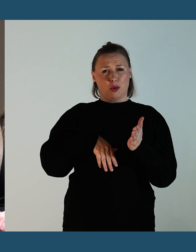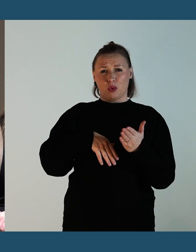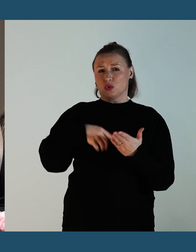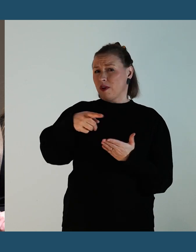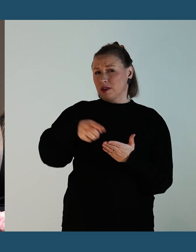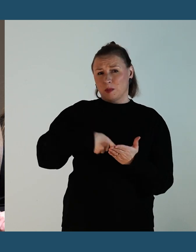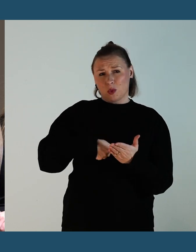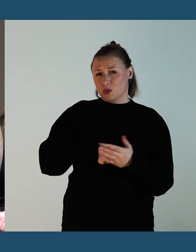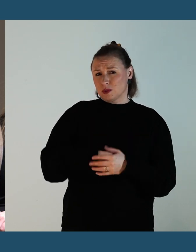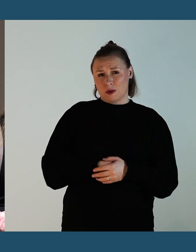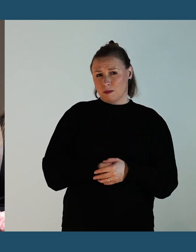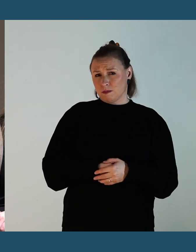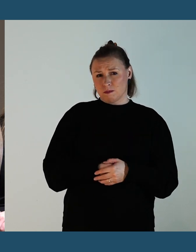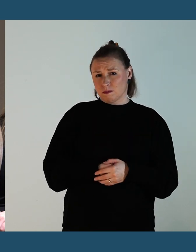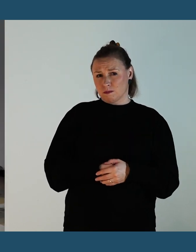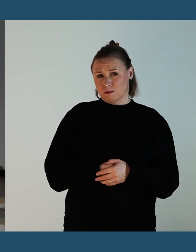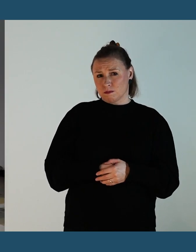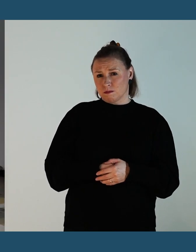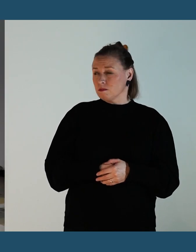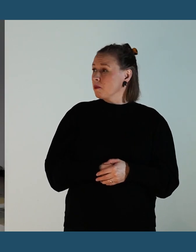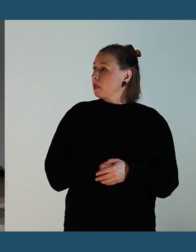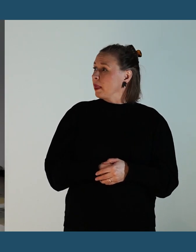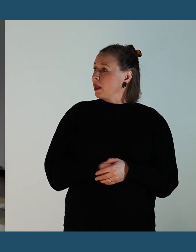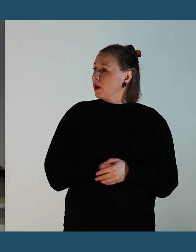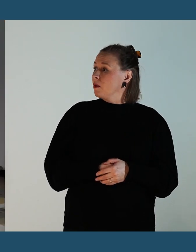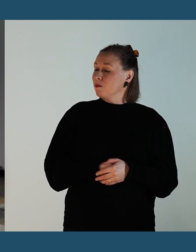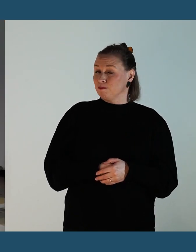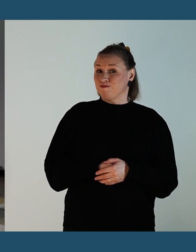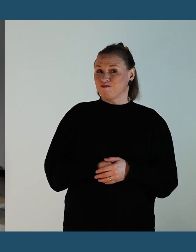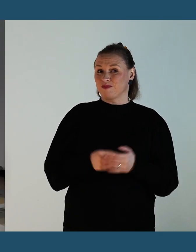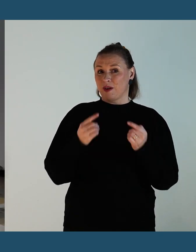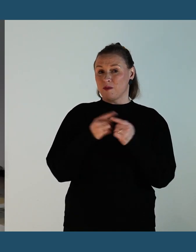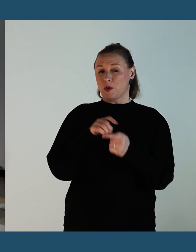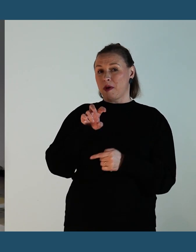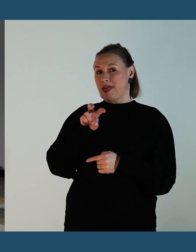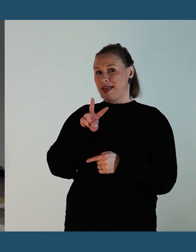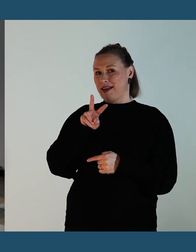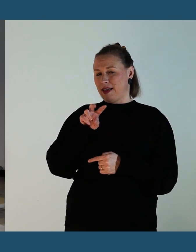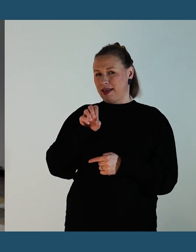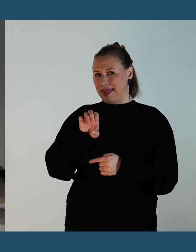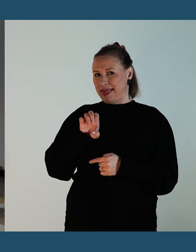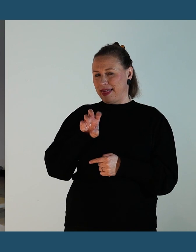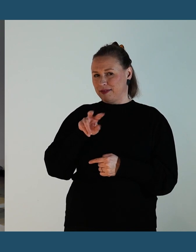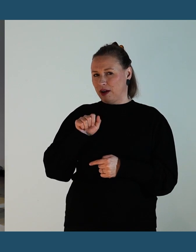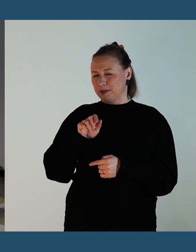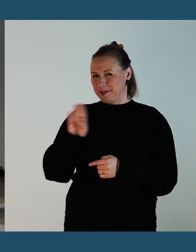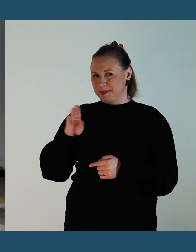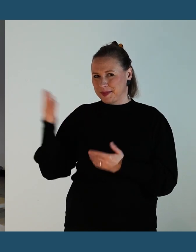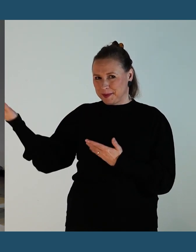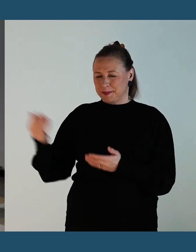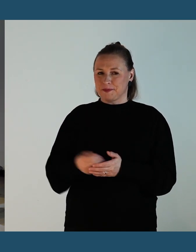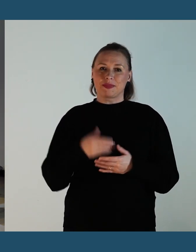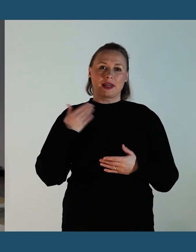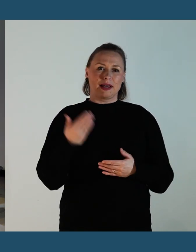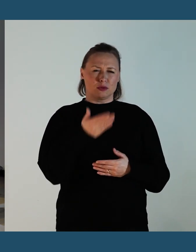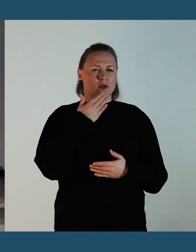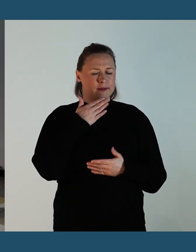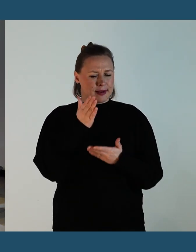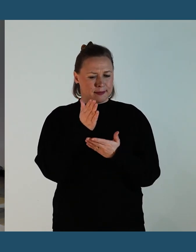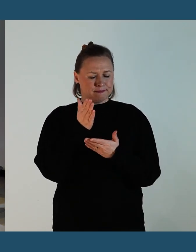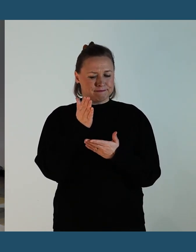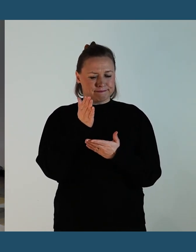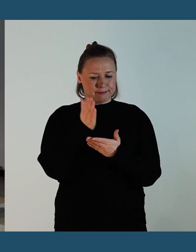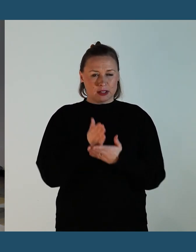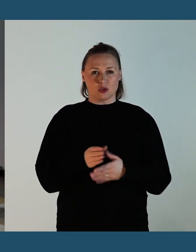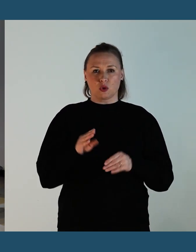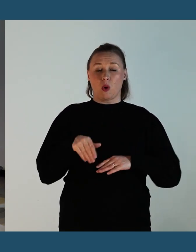esteettömyysvaatimuksia. Ja sitten Eva. Kiitoksia. Ihan hyviä asioita. Liikuntarajoitteisiahan on